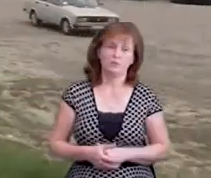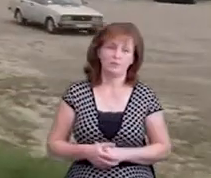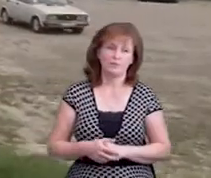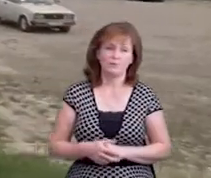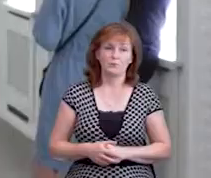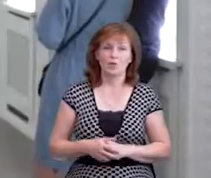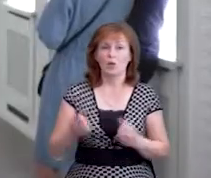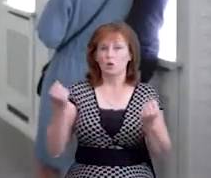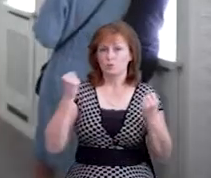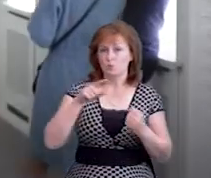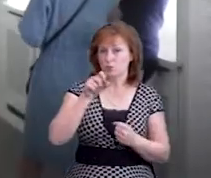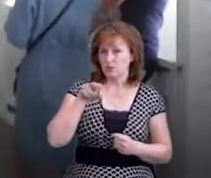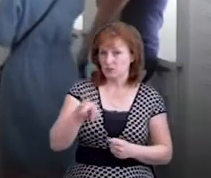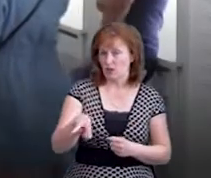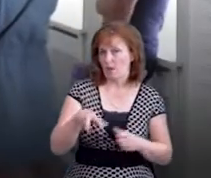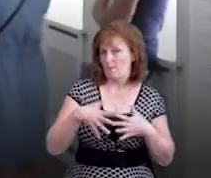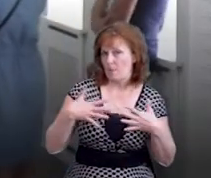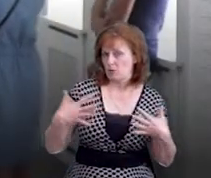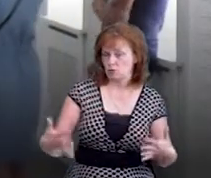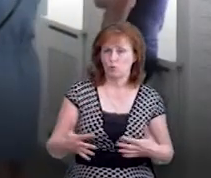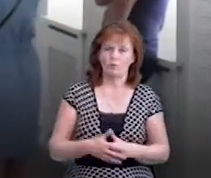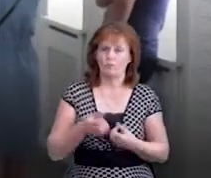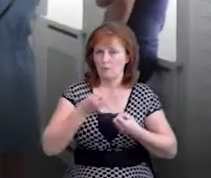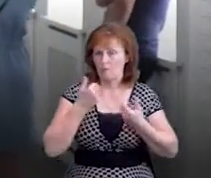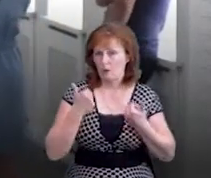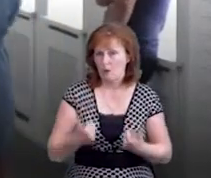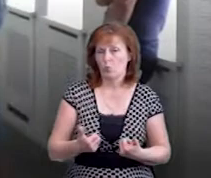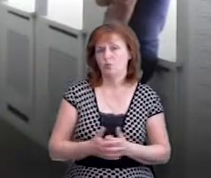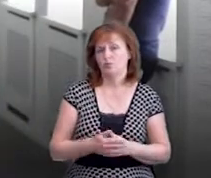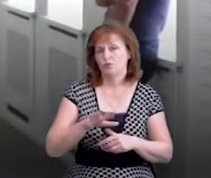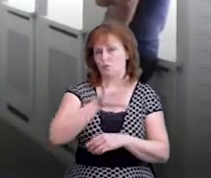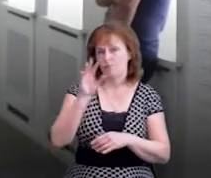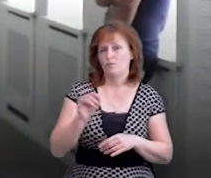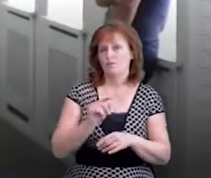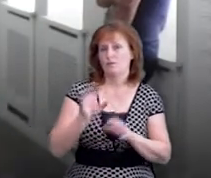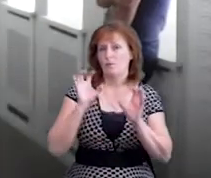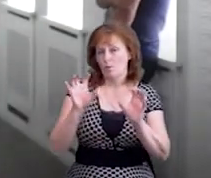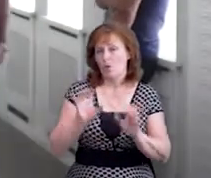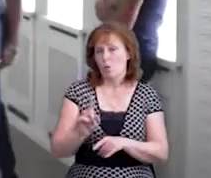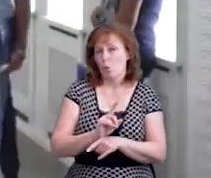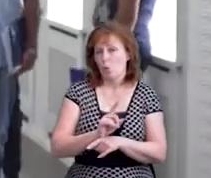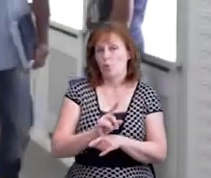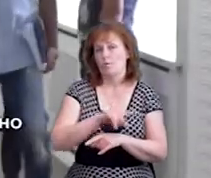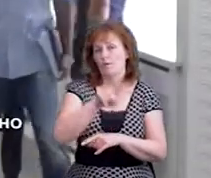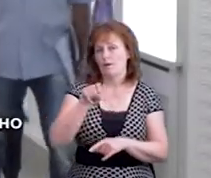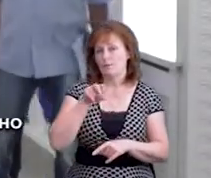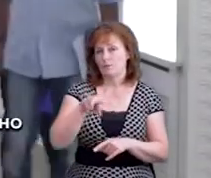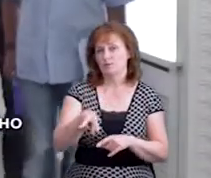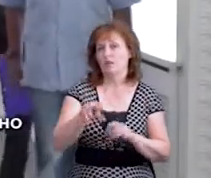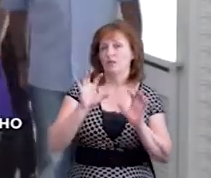збудований. Спортзал великий, хороший, по всім нормам і стандартам для футзалу, баскетболу і